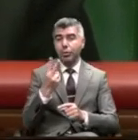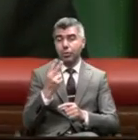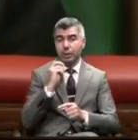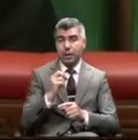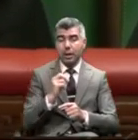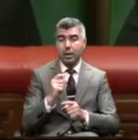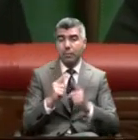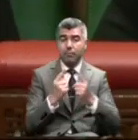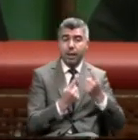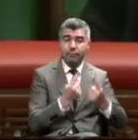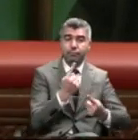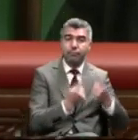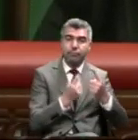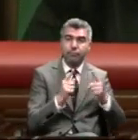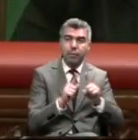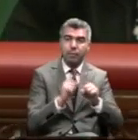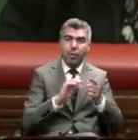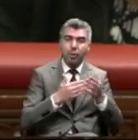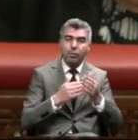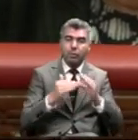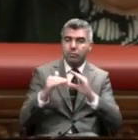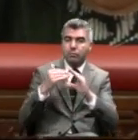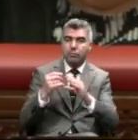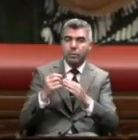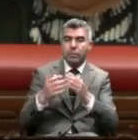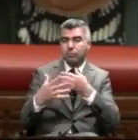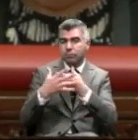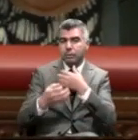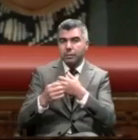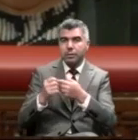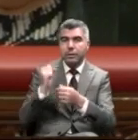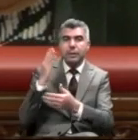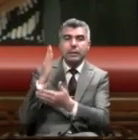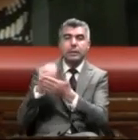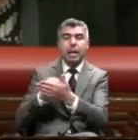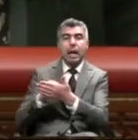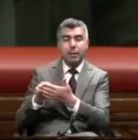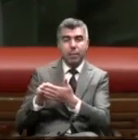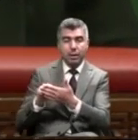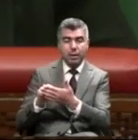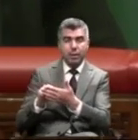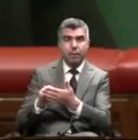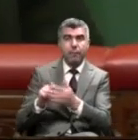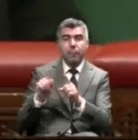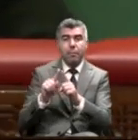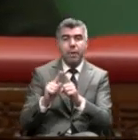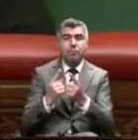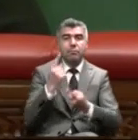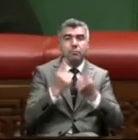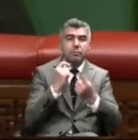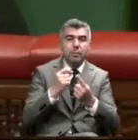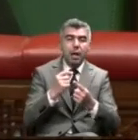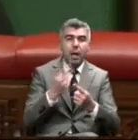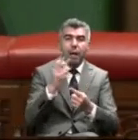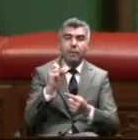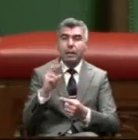استثنائي على مستوى الموارد الجبائيه فقد توقعنا لهذه الموارد برسم